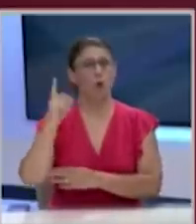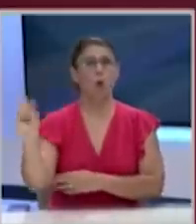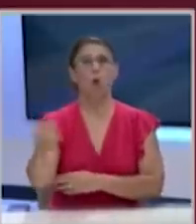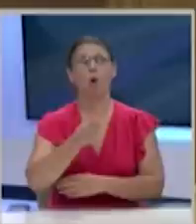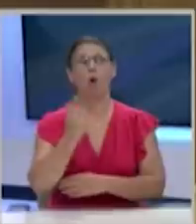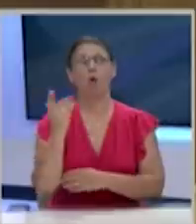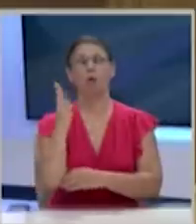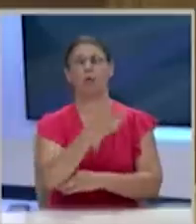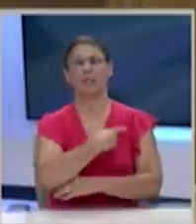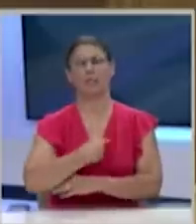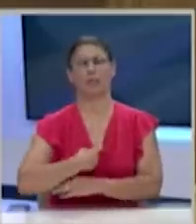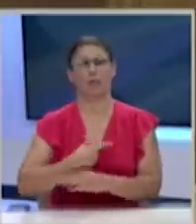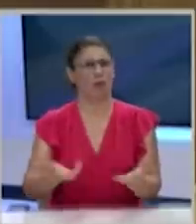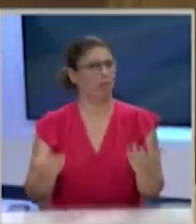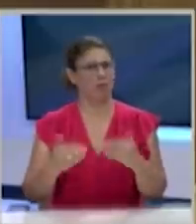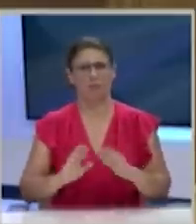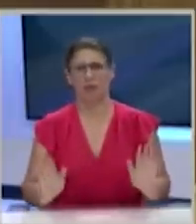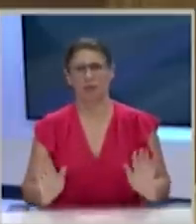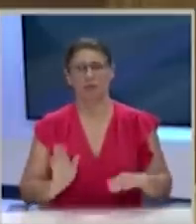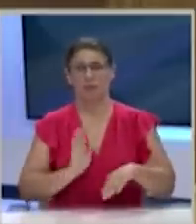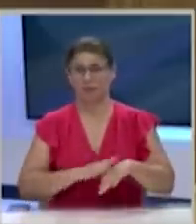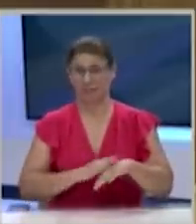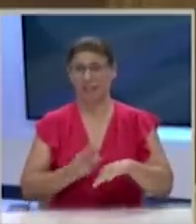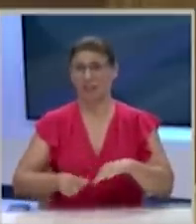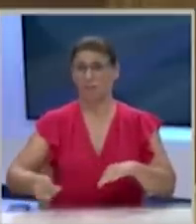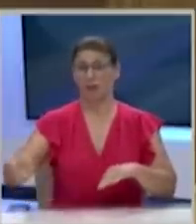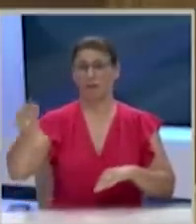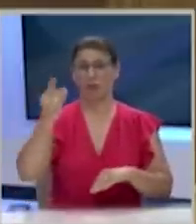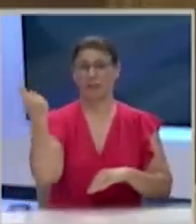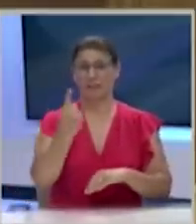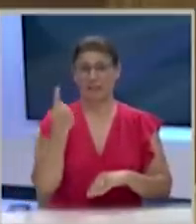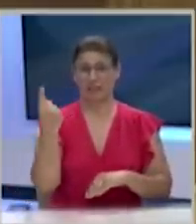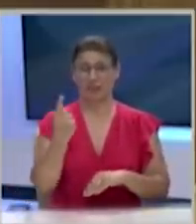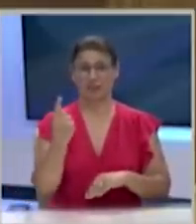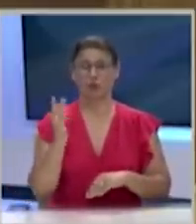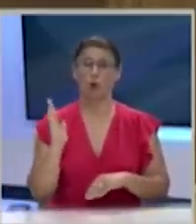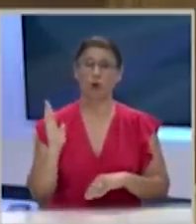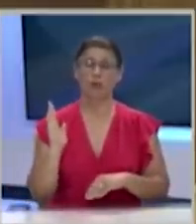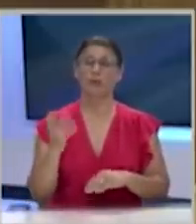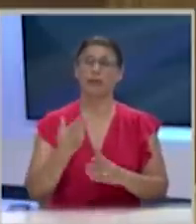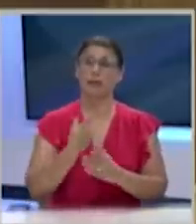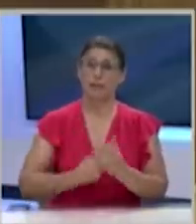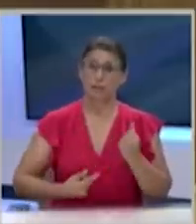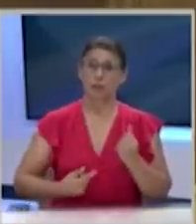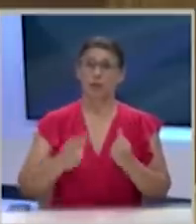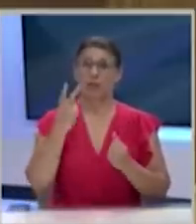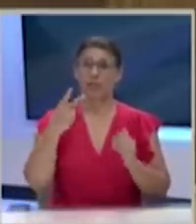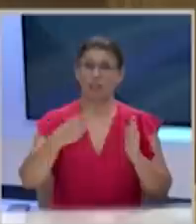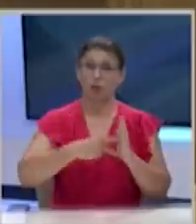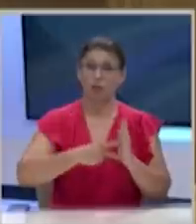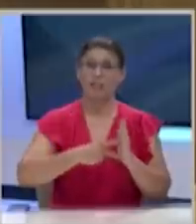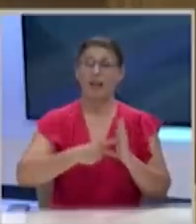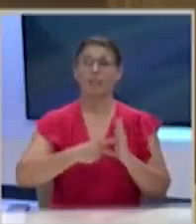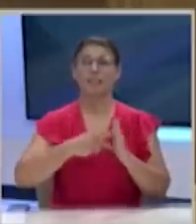δασαρχείων. Όμως δεν υπάρχουν. Φταίνε οι ακραίες συνθήκες για το γεγονός ότι λείπουν